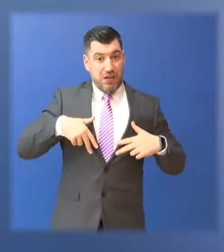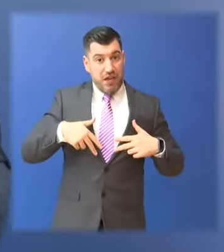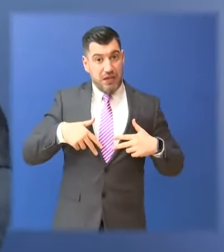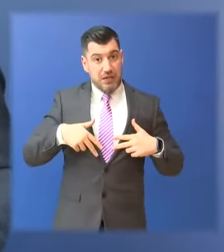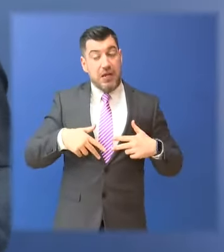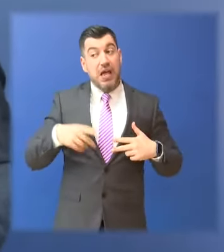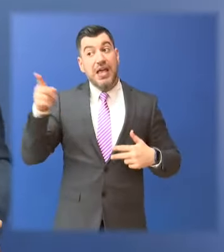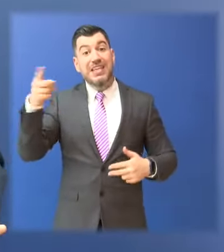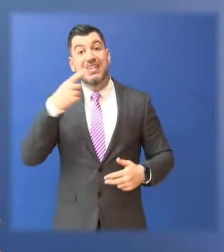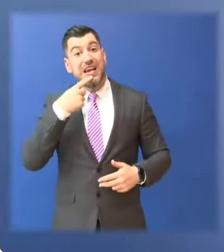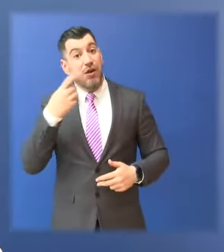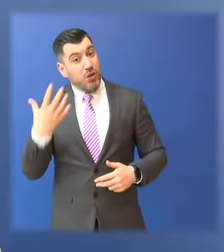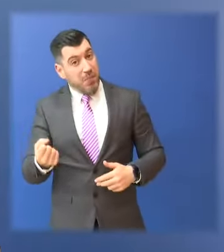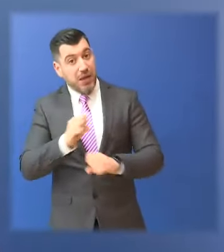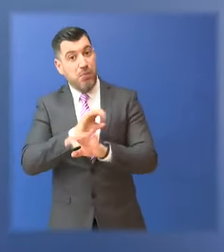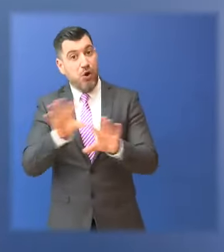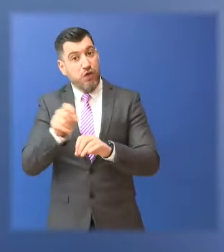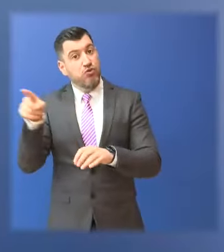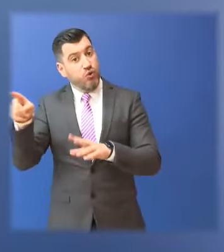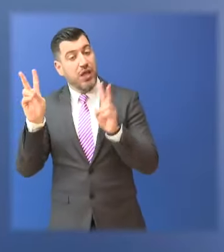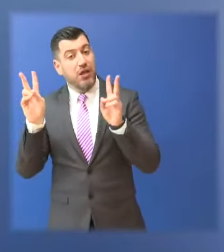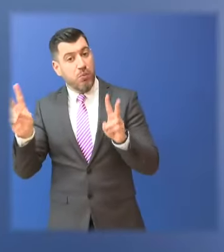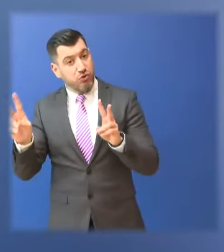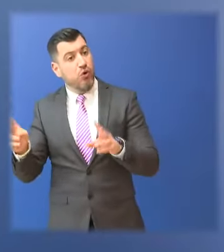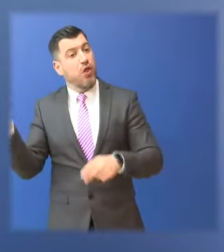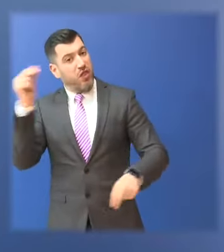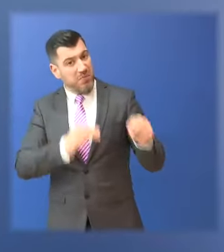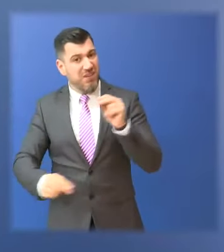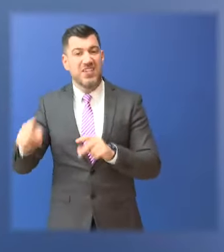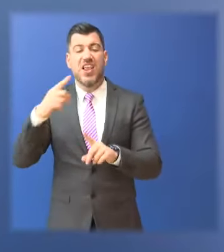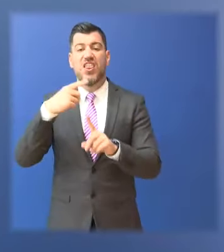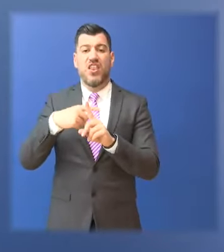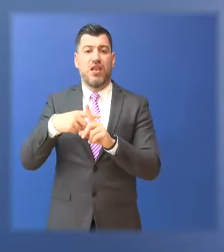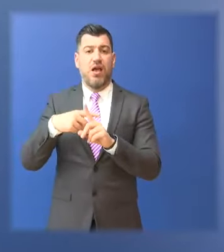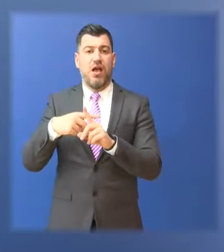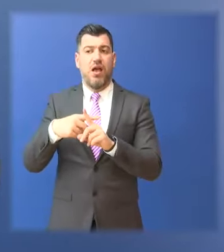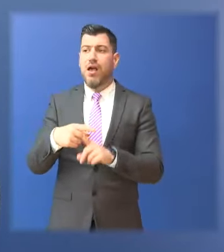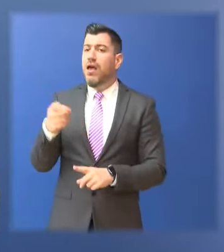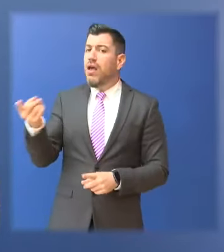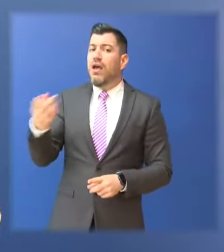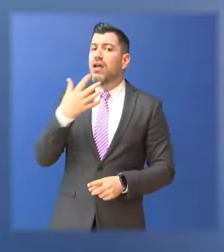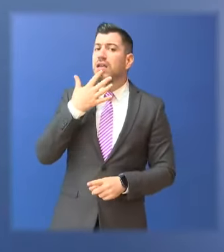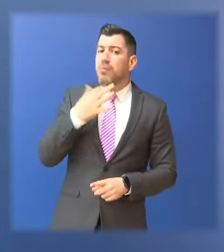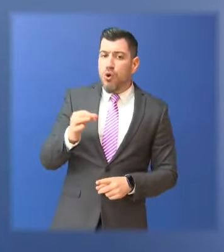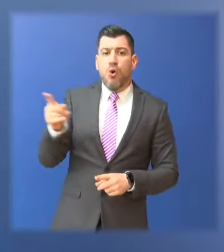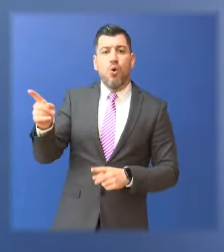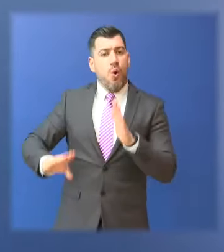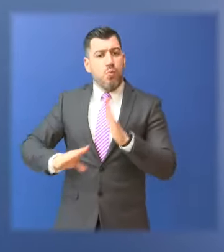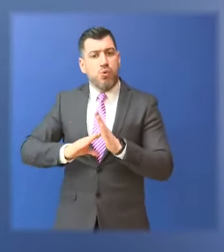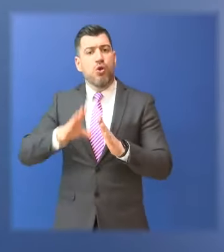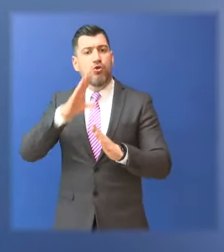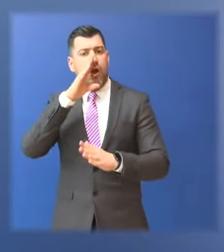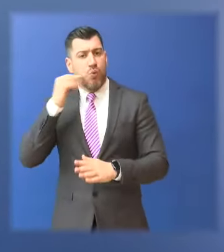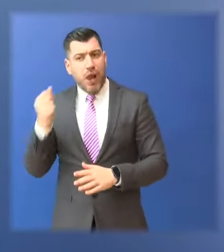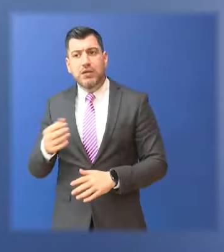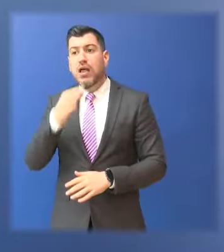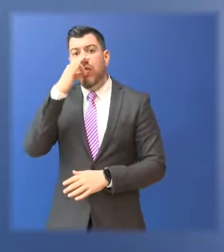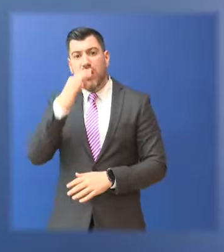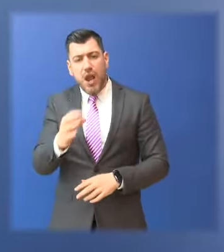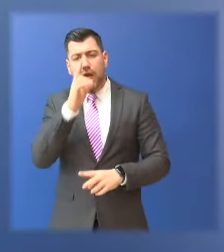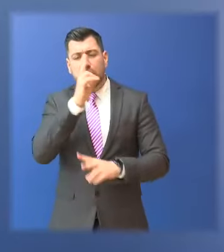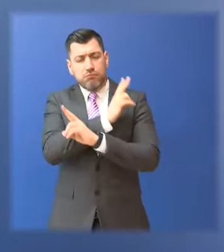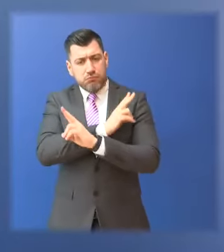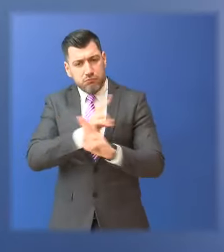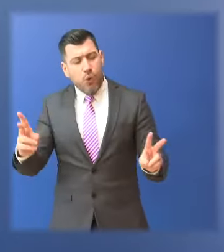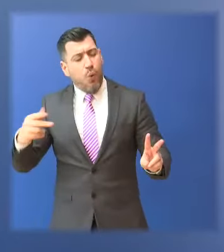να το ψηφίσουν. Γιατί δεν έχει υποθεί αυτό από τον πρόεδρο του ΠΑΣΟΚ? Γιατί δηλαδή προτάσει την αντιπολίτευση για την αντιπολίτευση ή